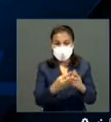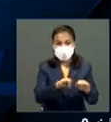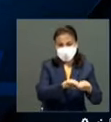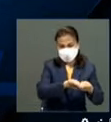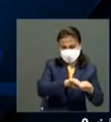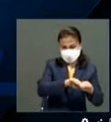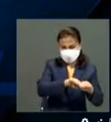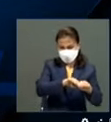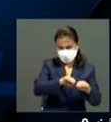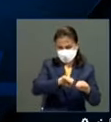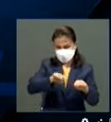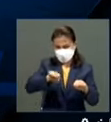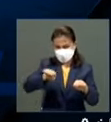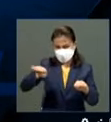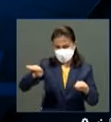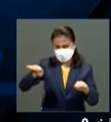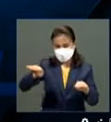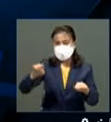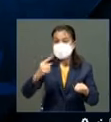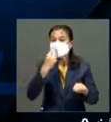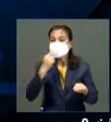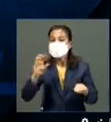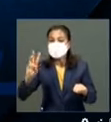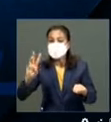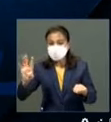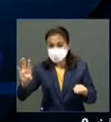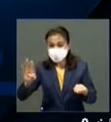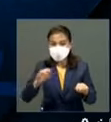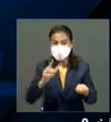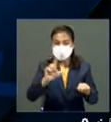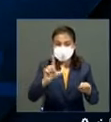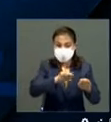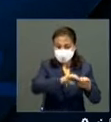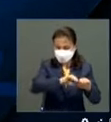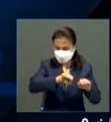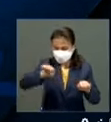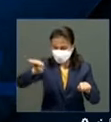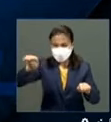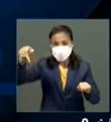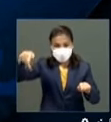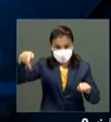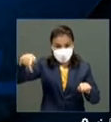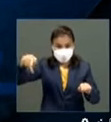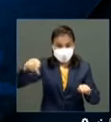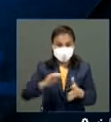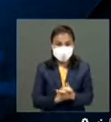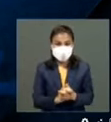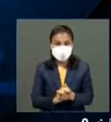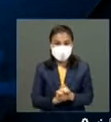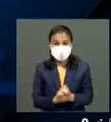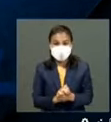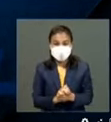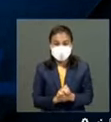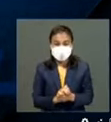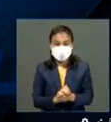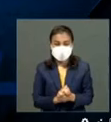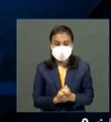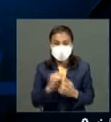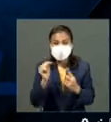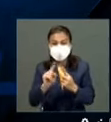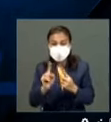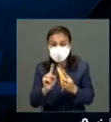สูงถึงสีแดง600สีเหลืองก็ยังเป็นพันนะคะแล้วก็ตัวเลขผู้ที่แยกคัด